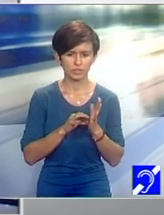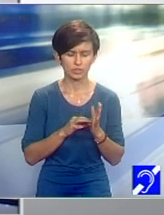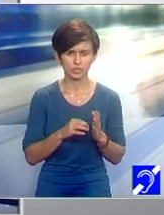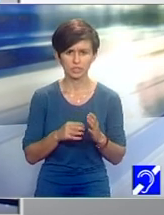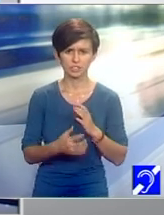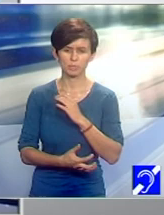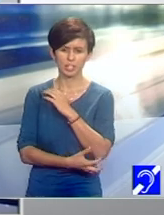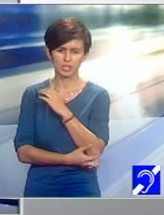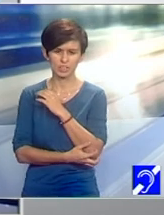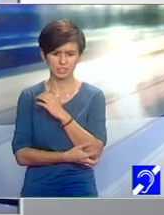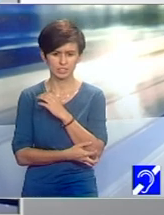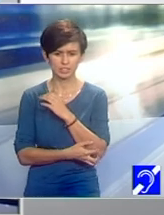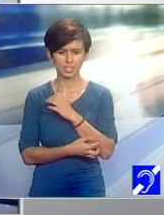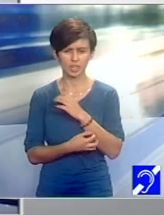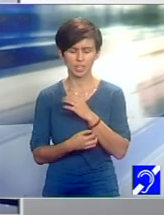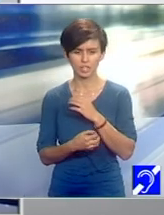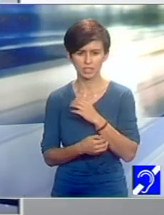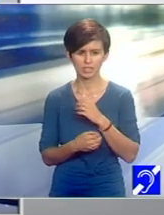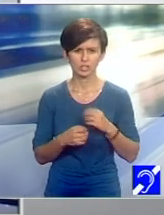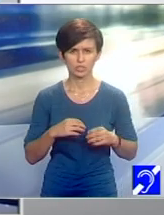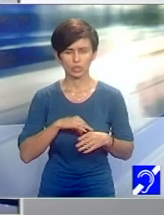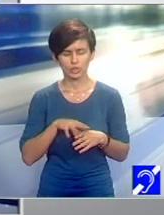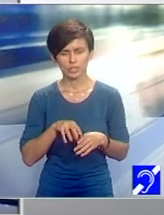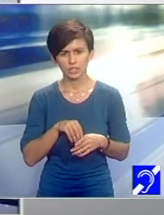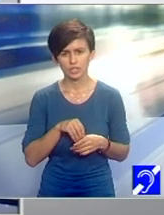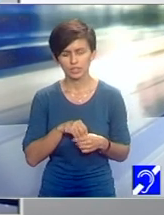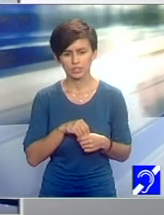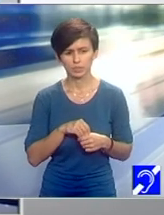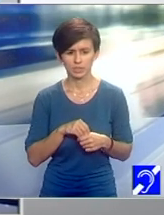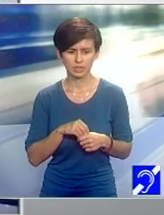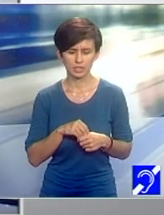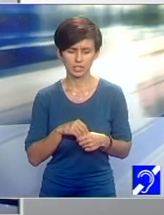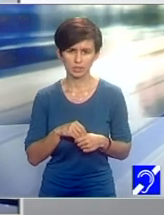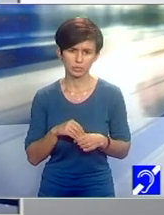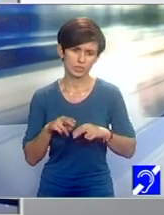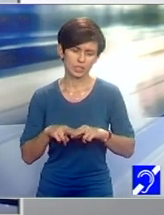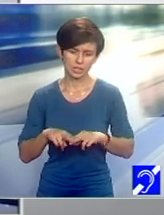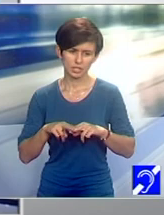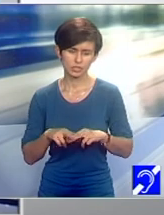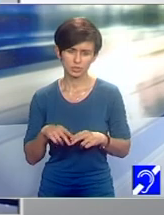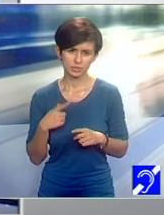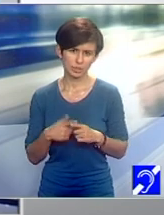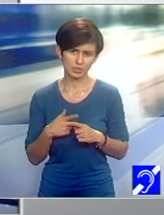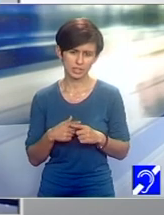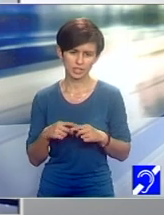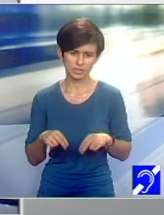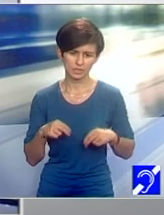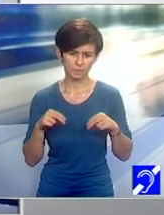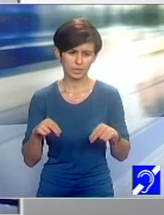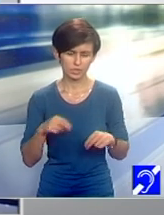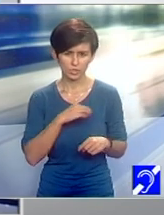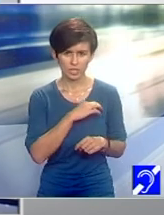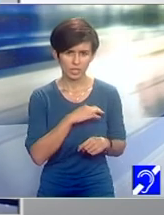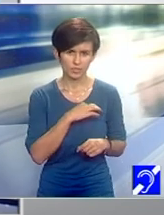săracă, dintr-o familie cu resurse materiale reduse, să ajungă la universitate și să